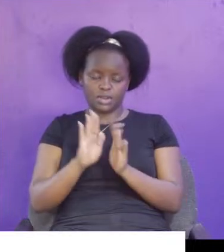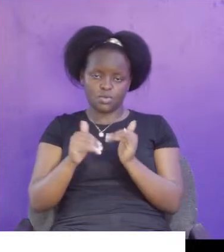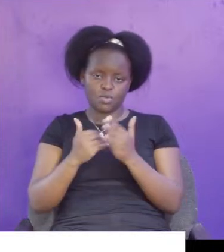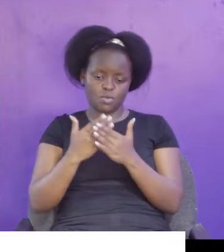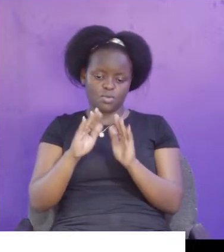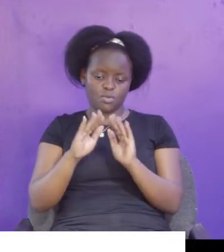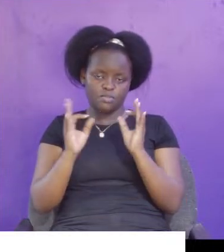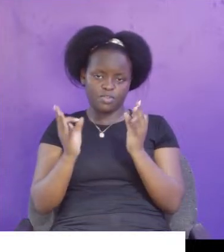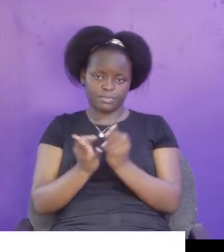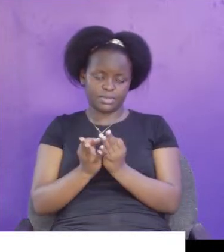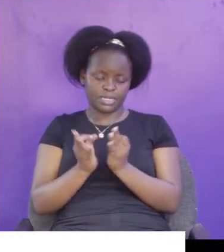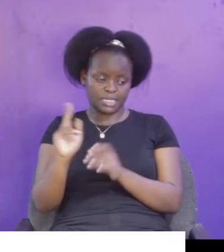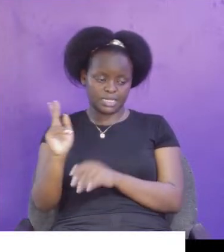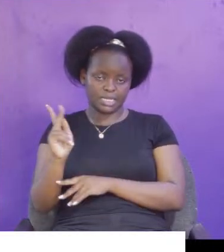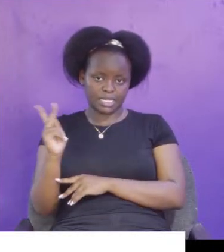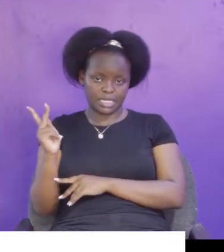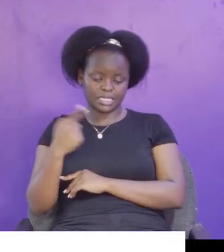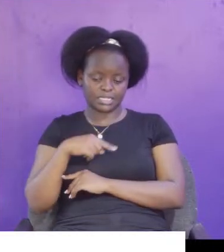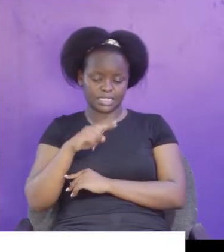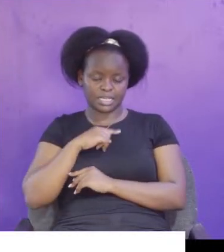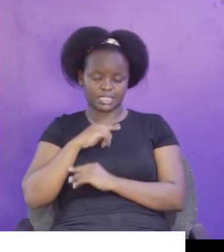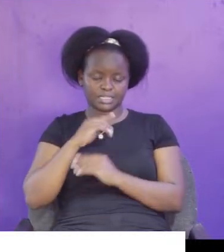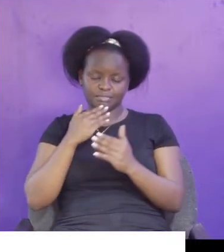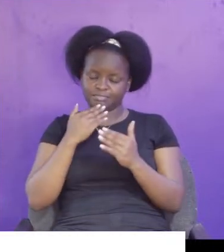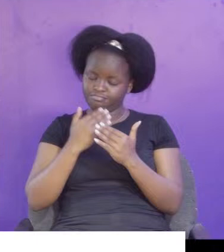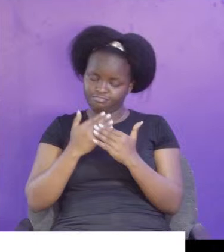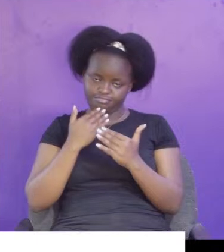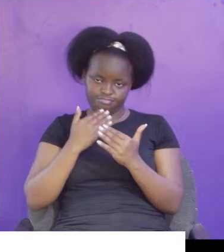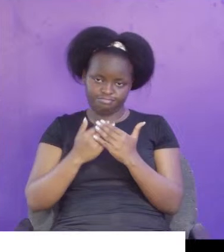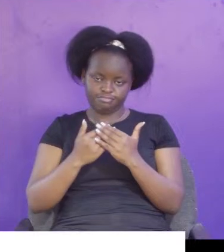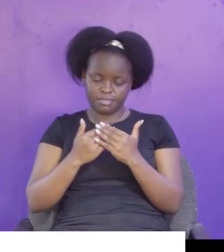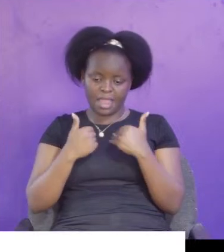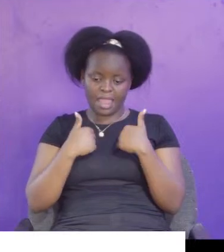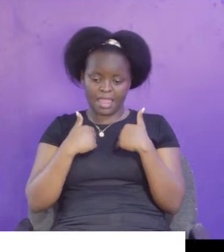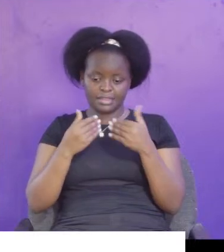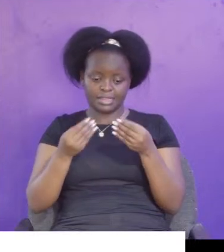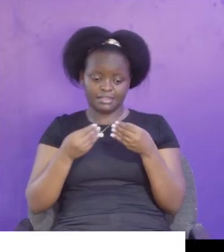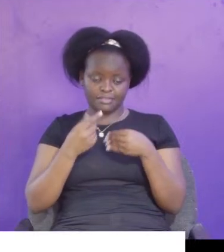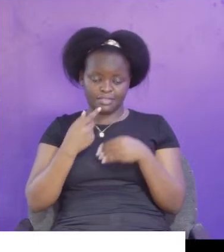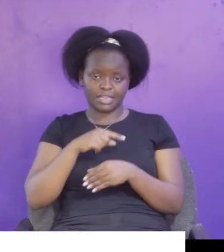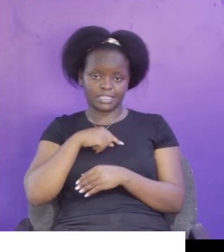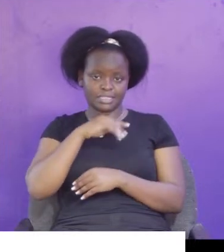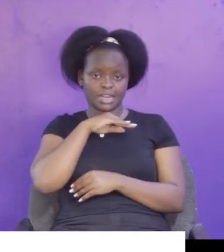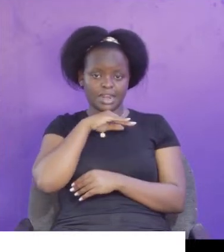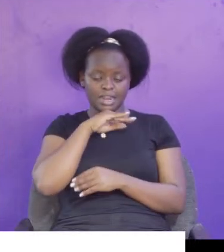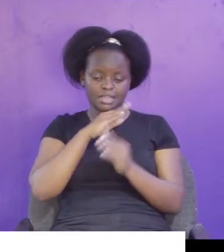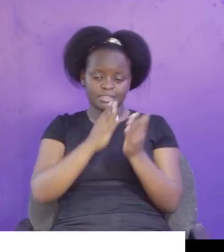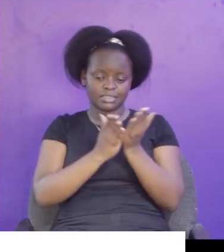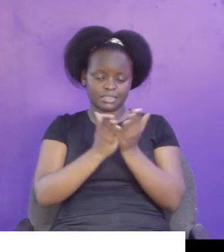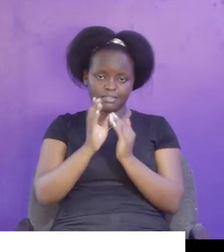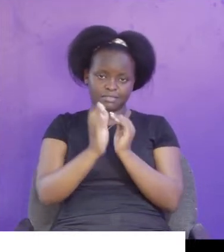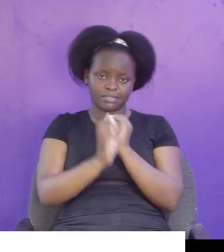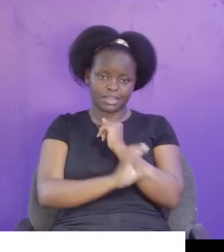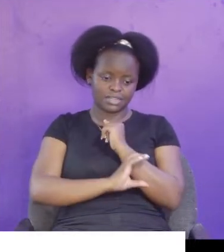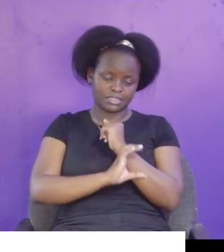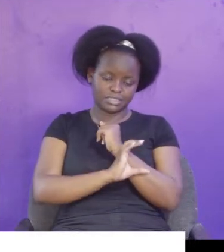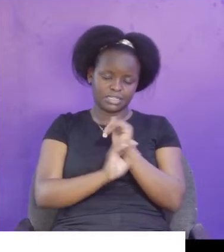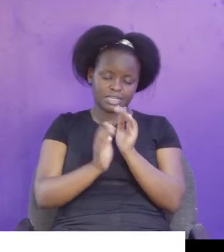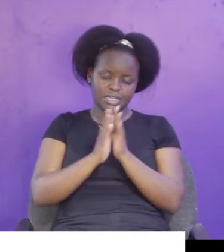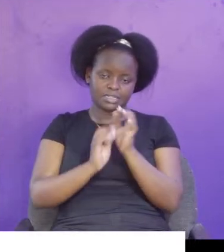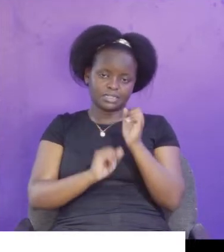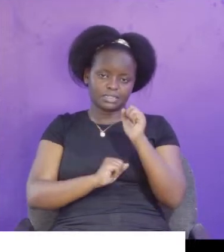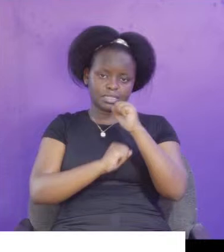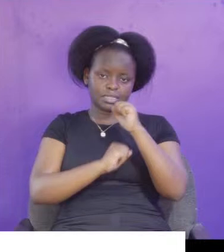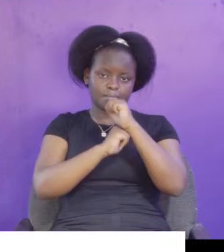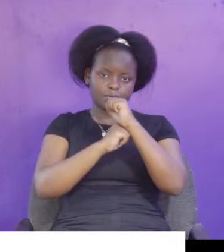Wakenya tunawashukuru kwa kutupatia Raila atumikie nchi, na kwa kumuunga mkono ndio awe